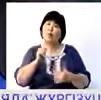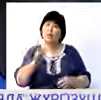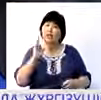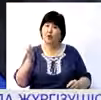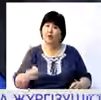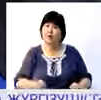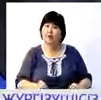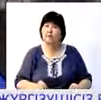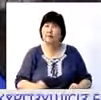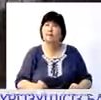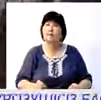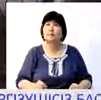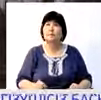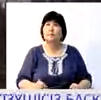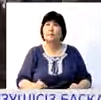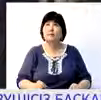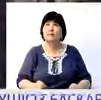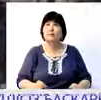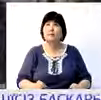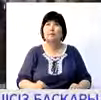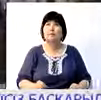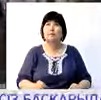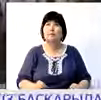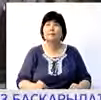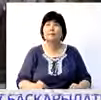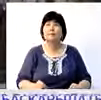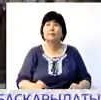Әкімжан Жолтаев, Бүгінбай Абасилов, Қарат Махамбетов, Қызылорда телеарнасы, Қазалы ауданынан.